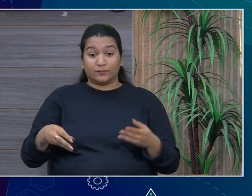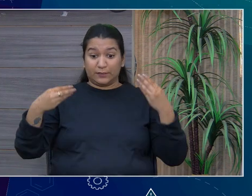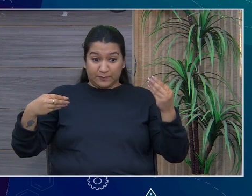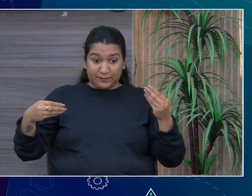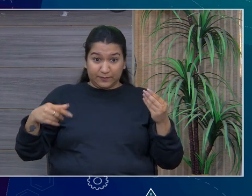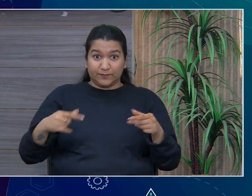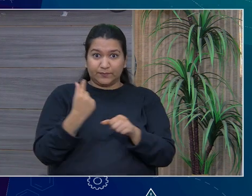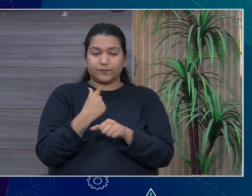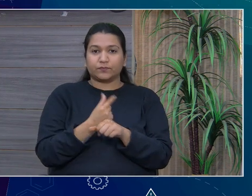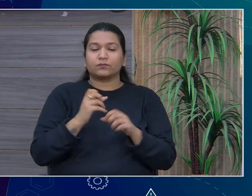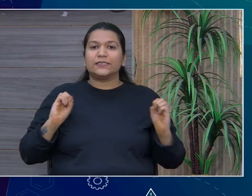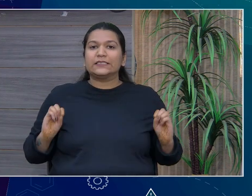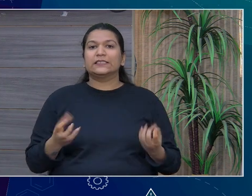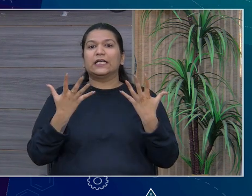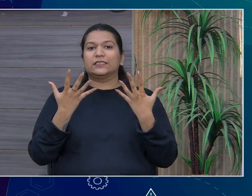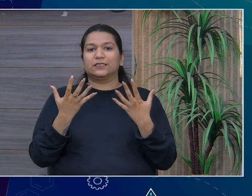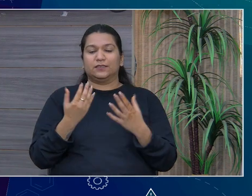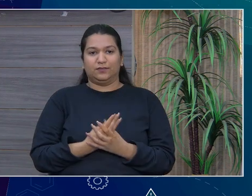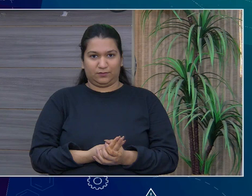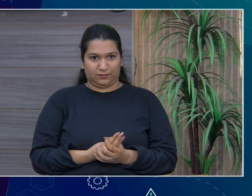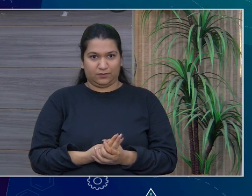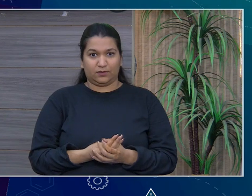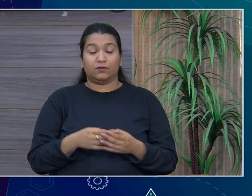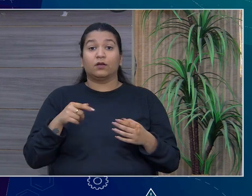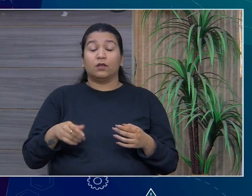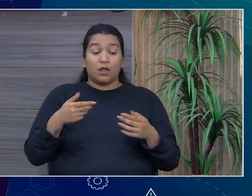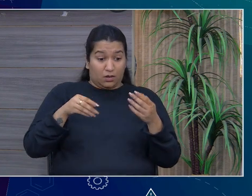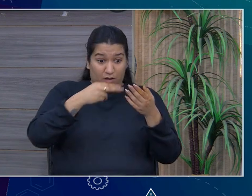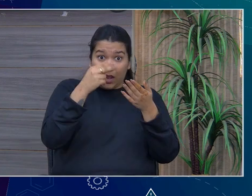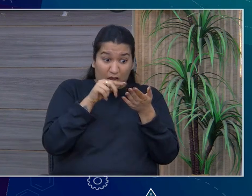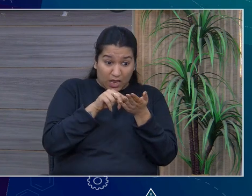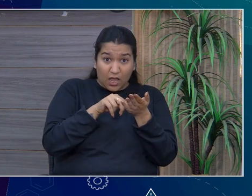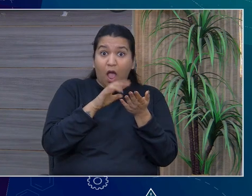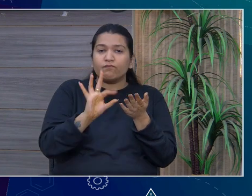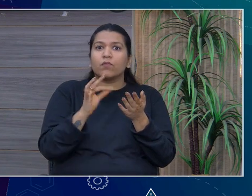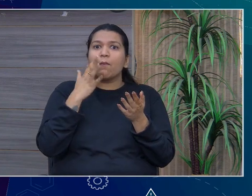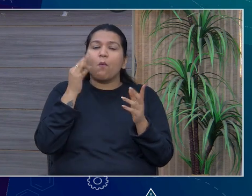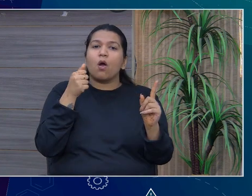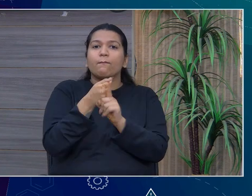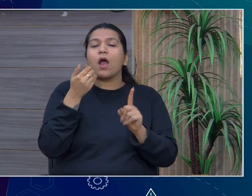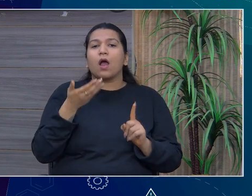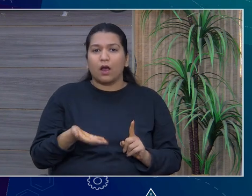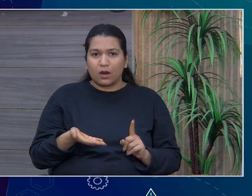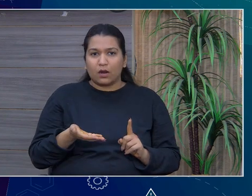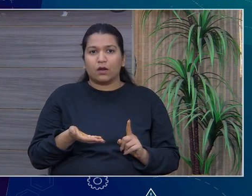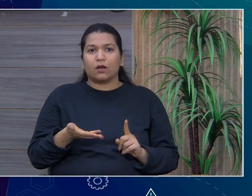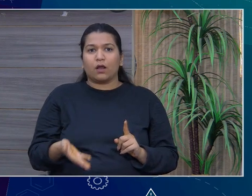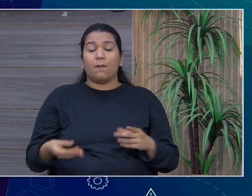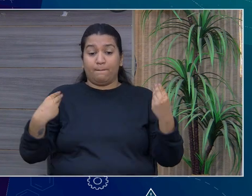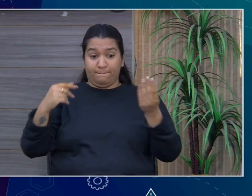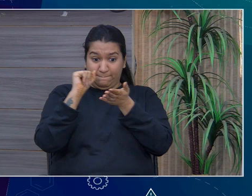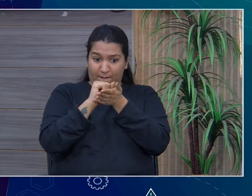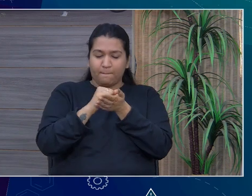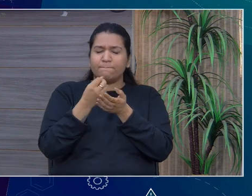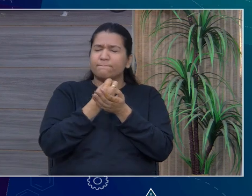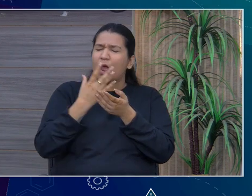बड़े बड़े अभिलेख हैं, सम्राट अशोक की हम बात करते हैं, अशोक के कितने महत्वपूर्ण शिलालेख हैं जिन पर प्रस्तर पर लिखी हुई चीज़ें हैं,